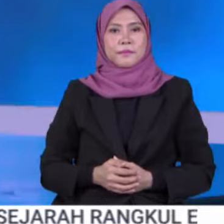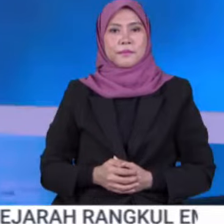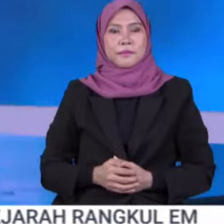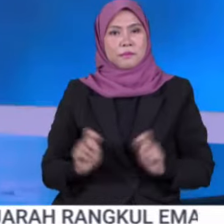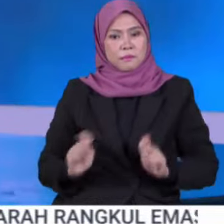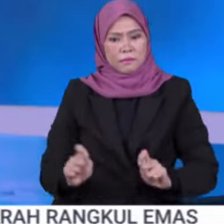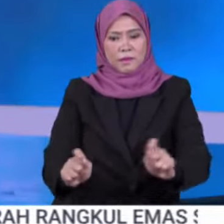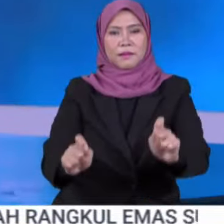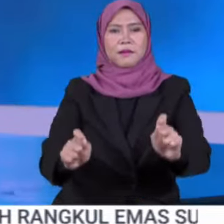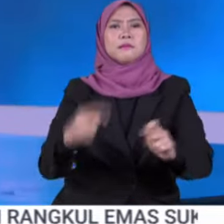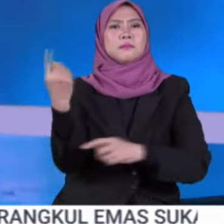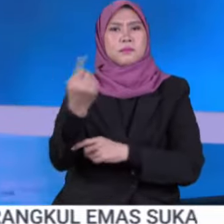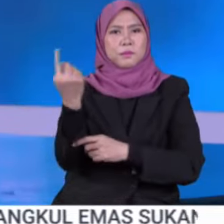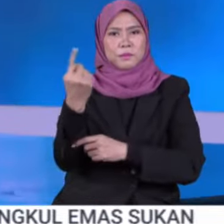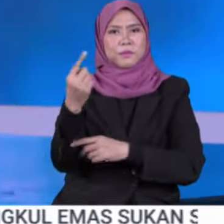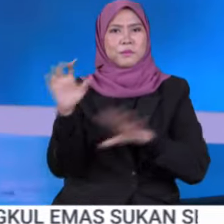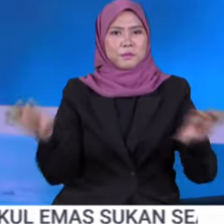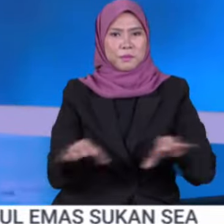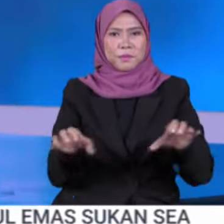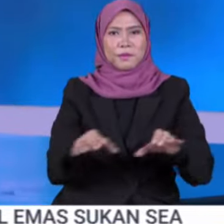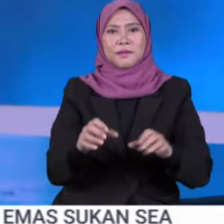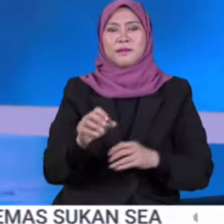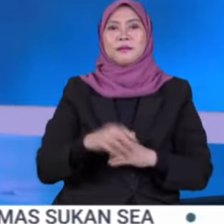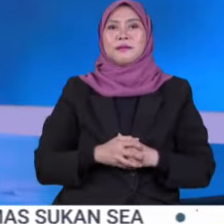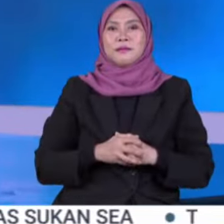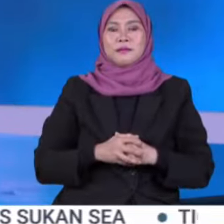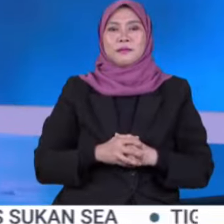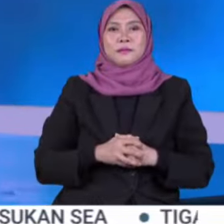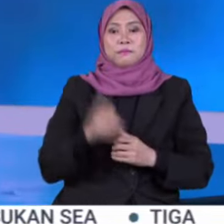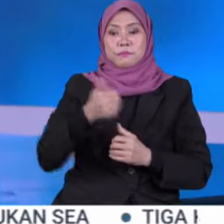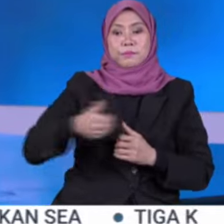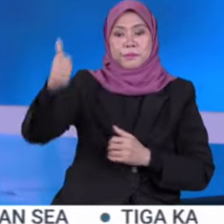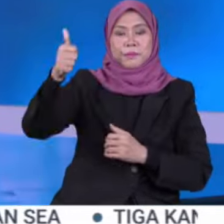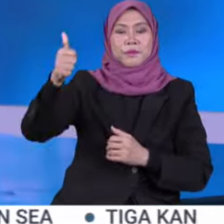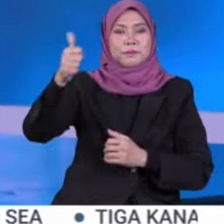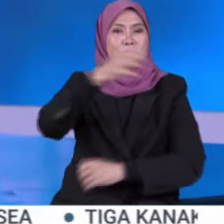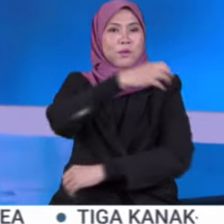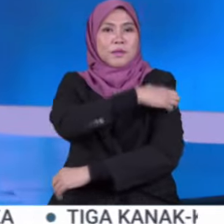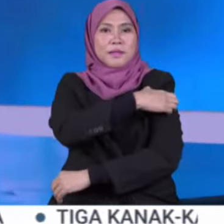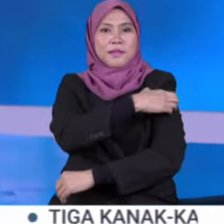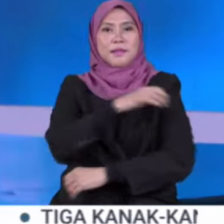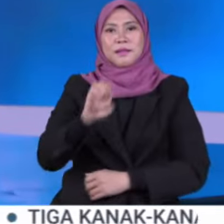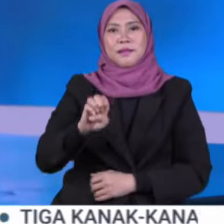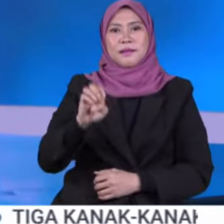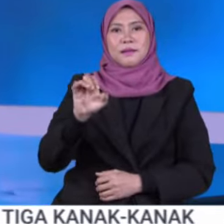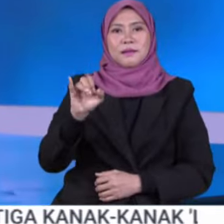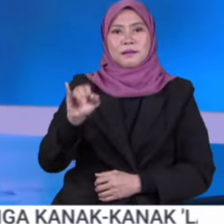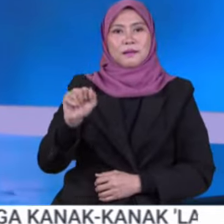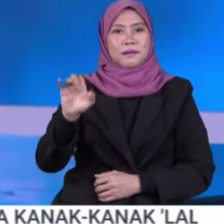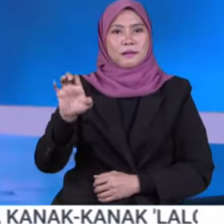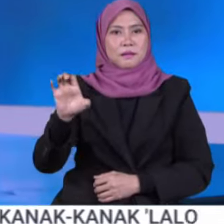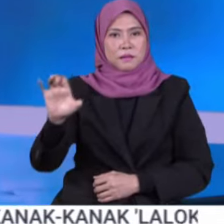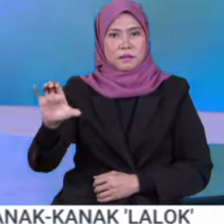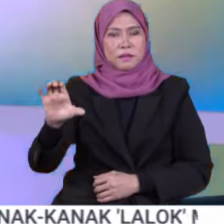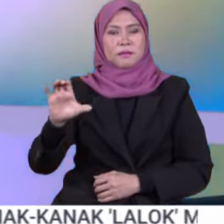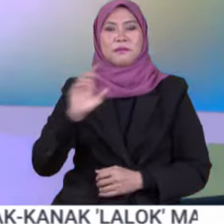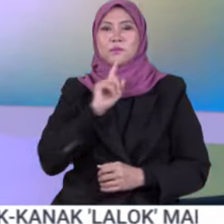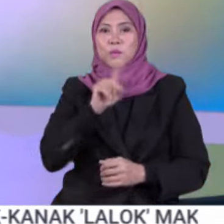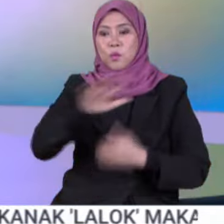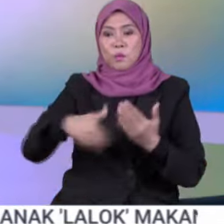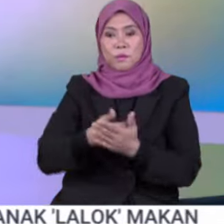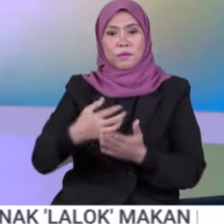Tindakan susulan sentiasa dilaksana Suruhanjaya Integriti Agensi Penguasaan EAIC terhadap semua aduan yang